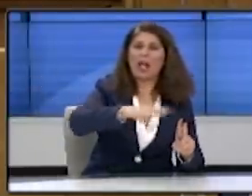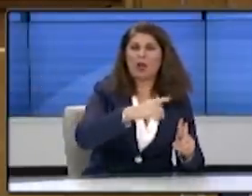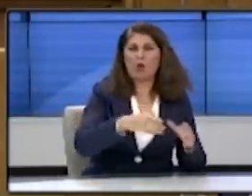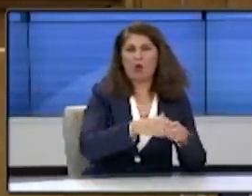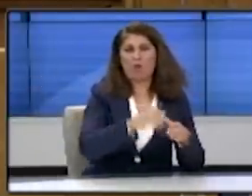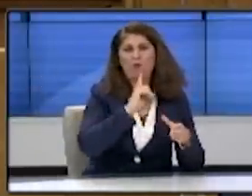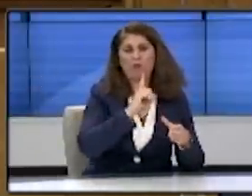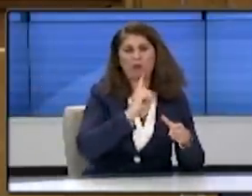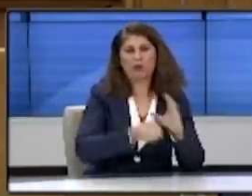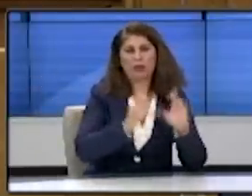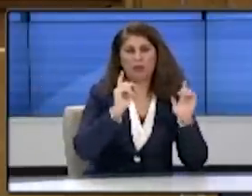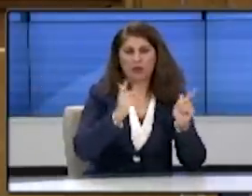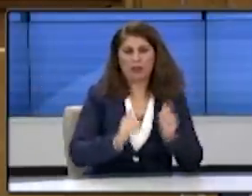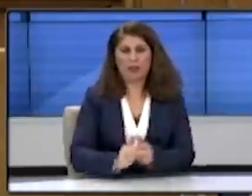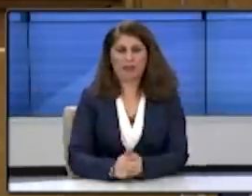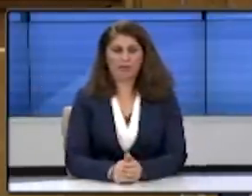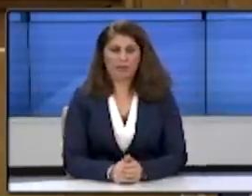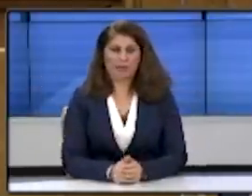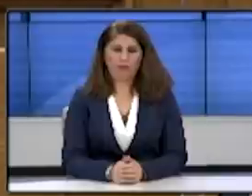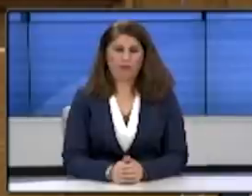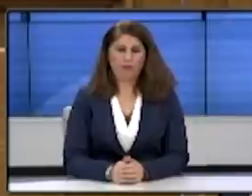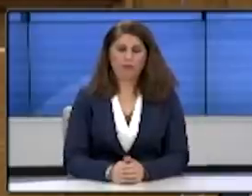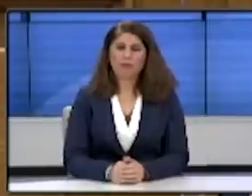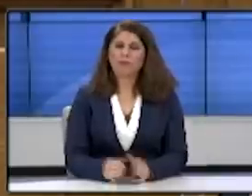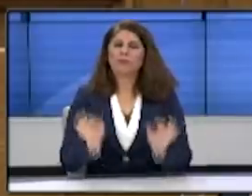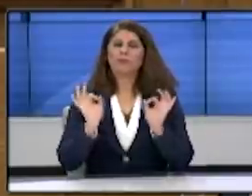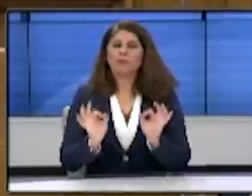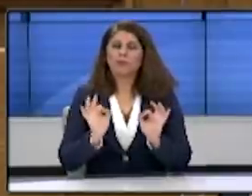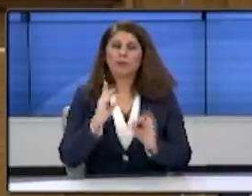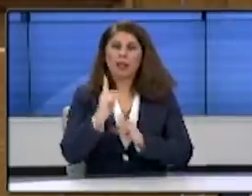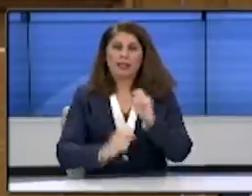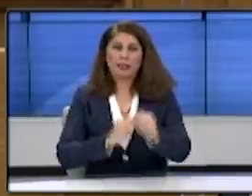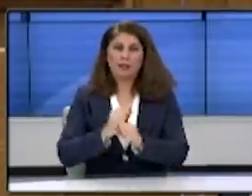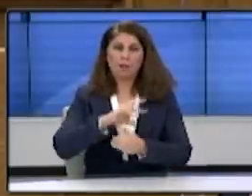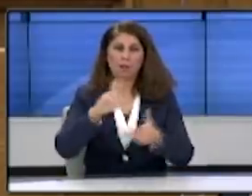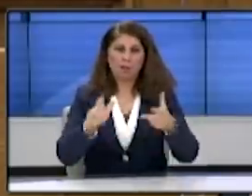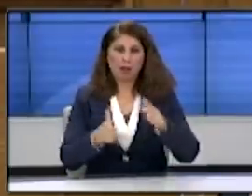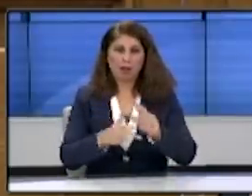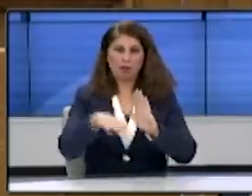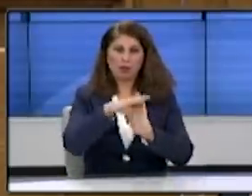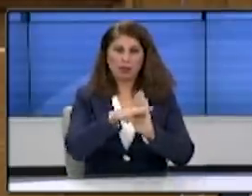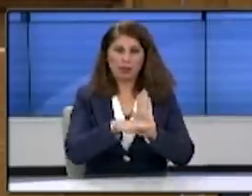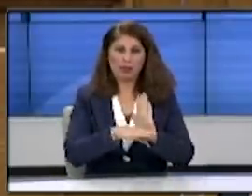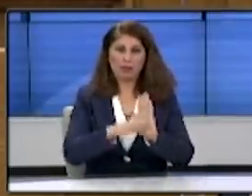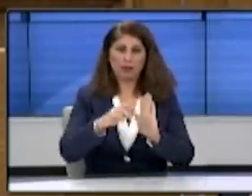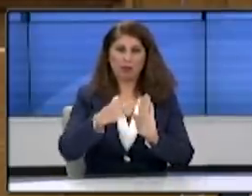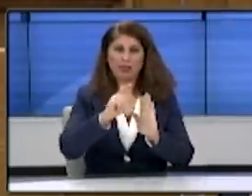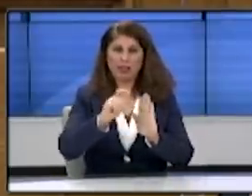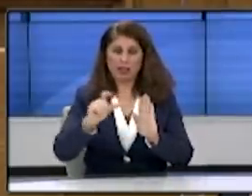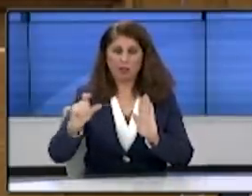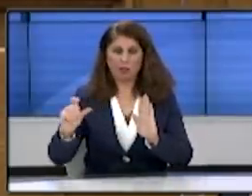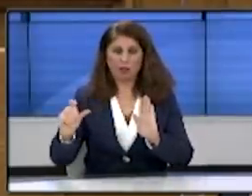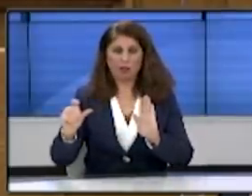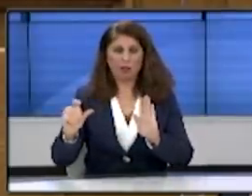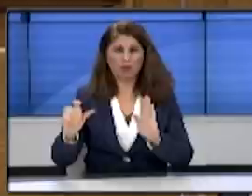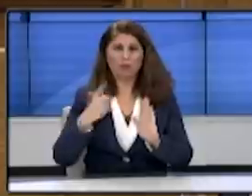όπως η Νέα Δημοκρατία. Είναι χαρακτηριστικό ότι ο ετήσιος παγκόσμιος κατάλογος με τους